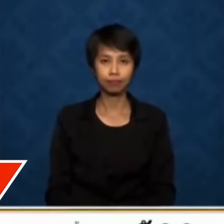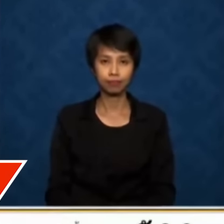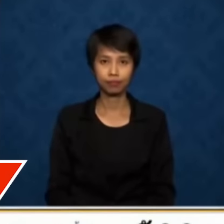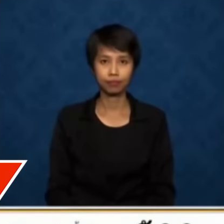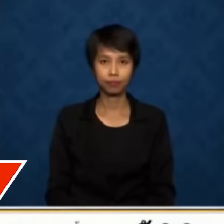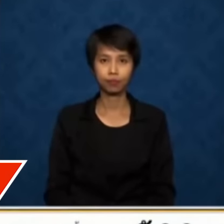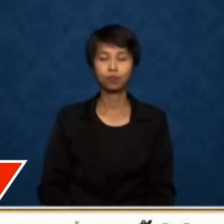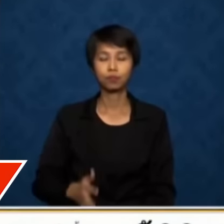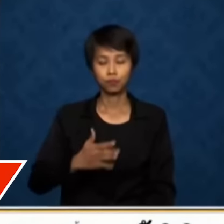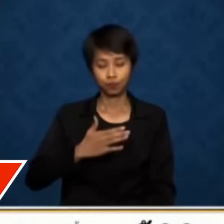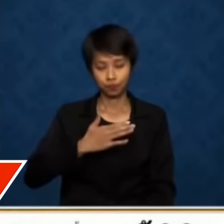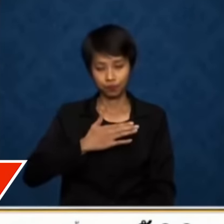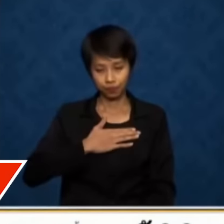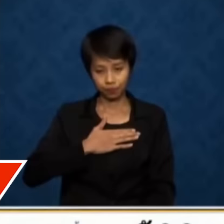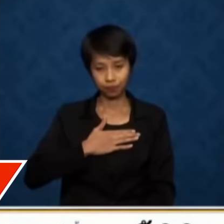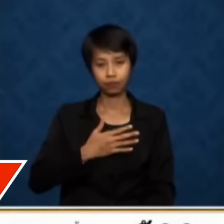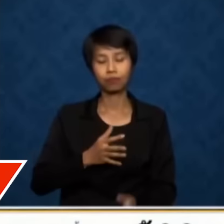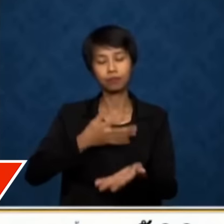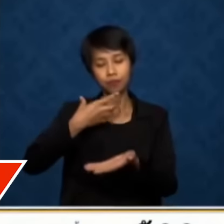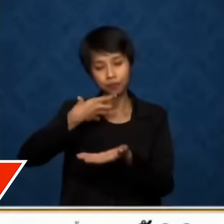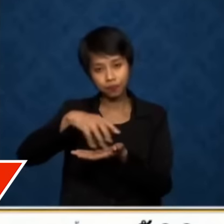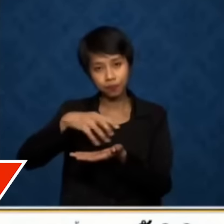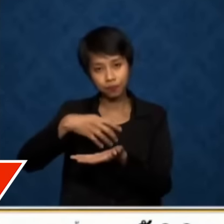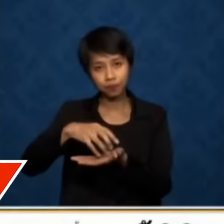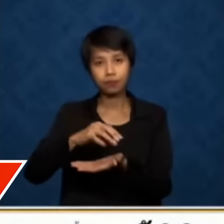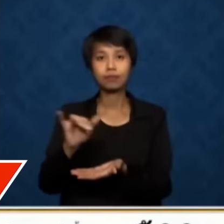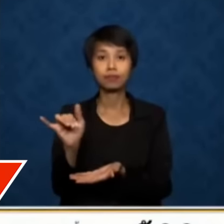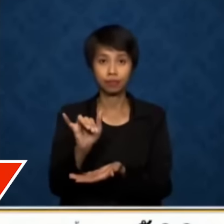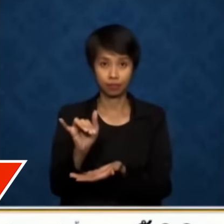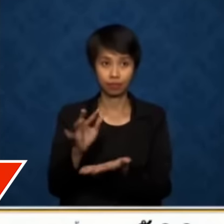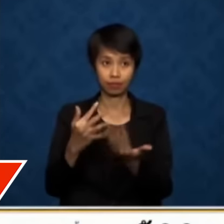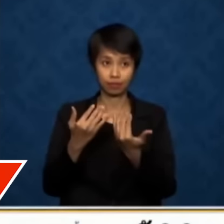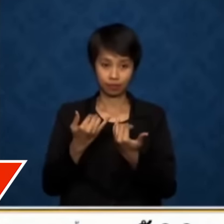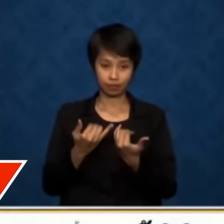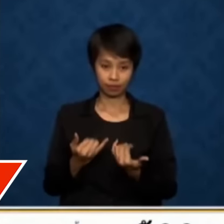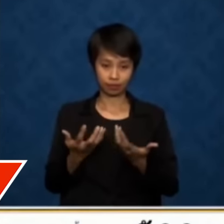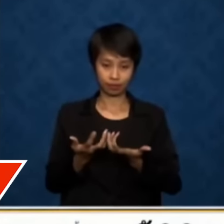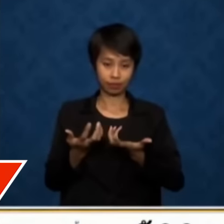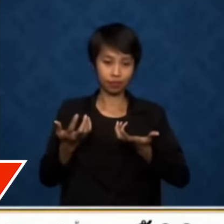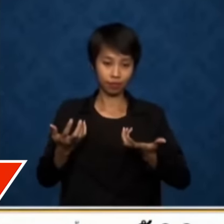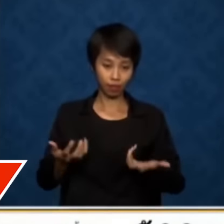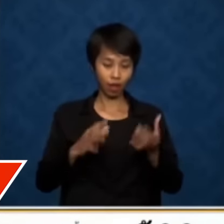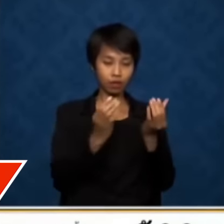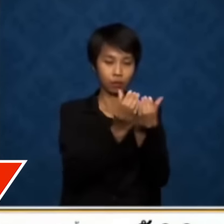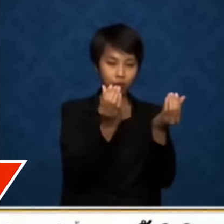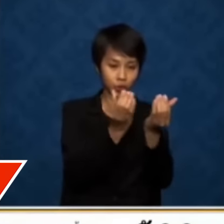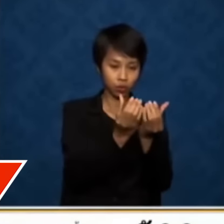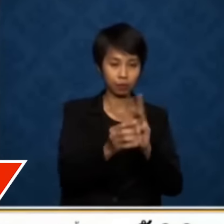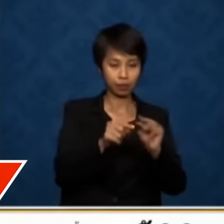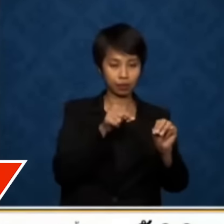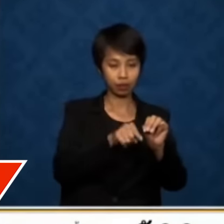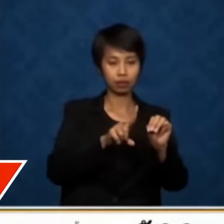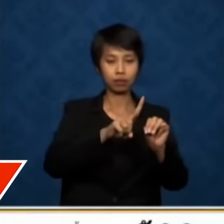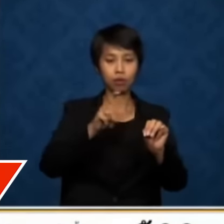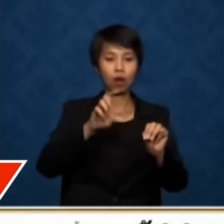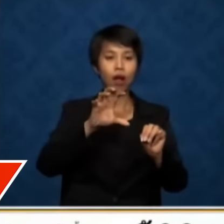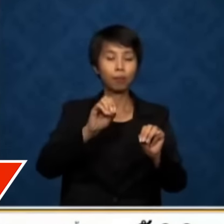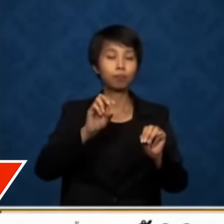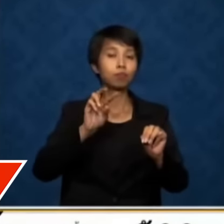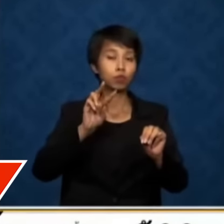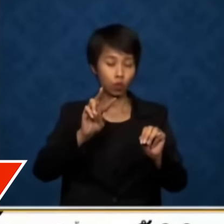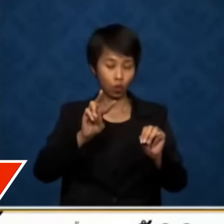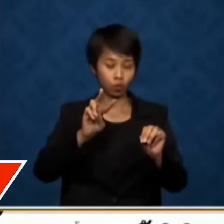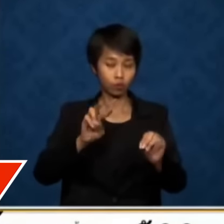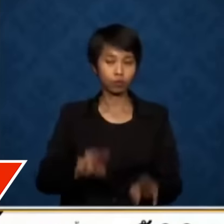ที่ผมจะเริ่มอธิบายต่อไปต้องขออนุญาตแยกองค์ประกอบของรัฐธรรมนูญมาตรา152ออกมาสักนิดหนึ่งนะ